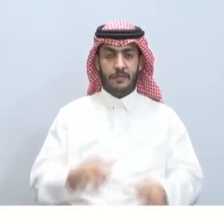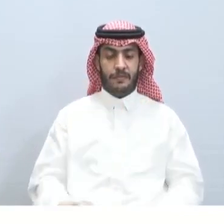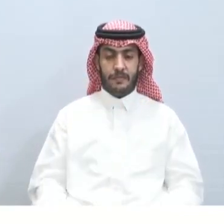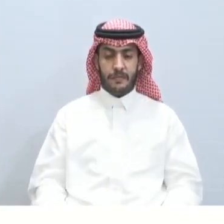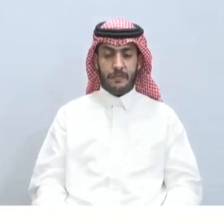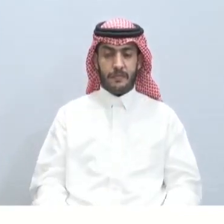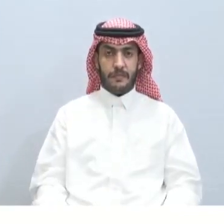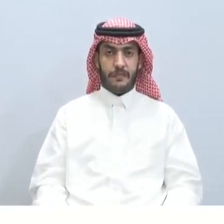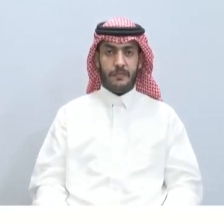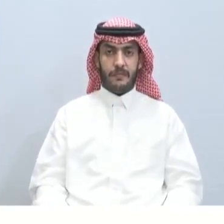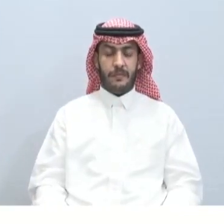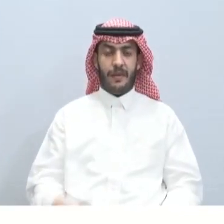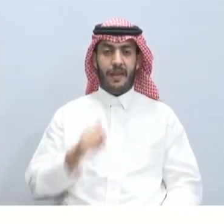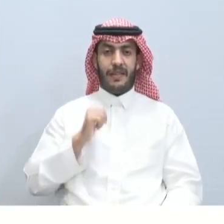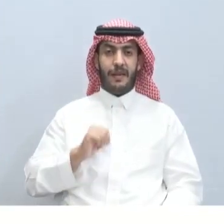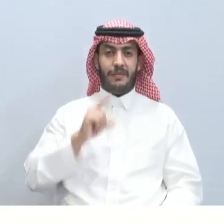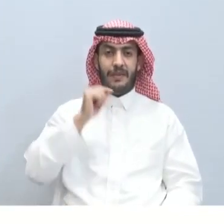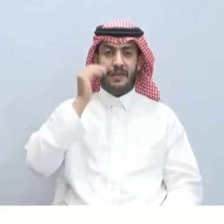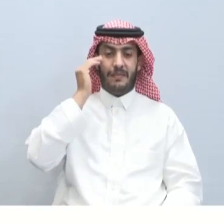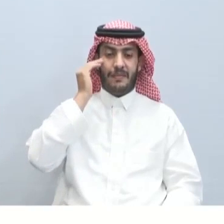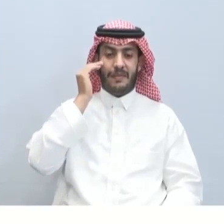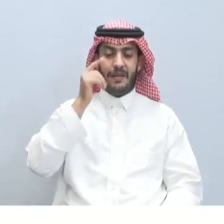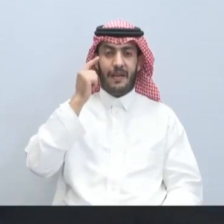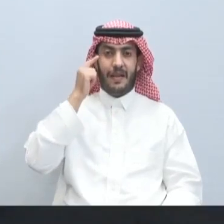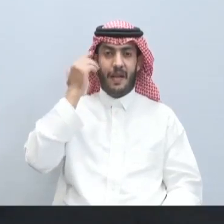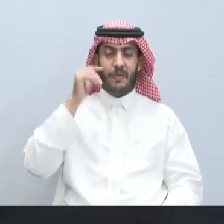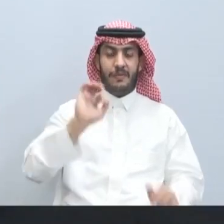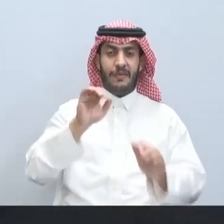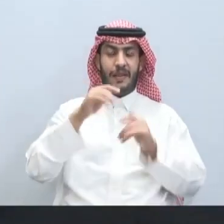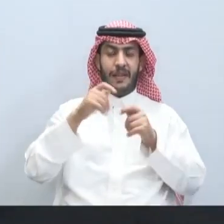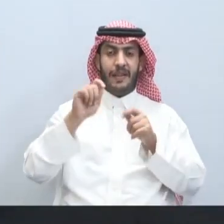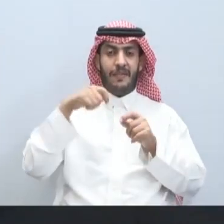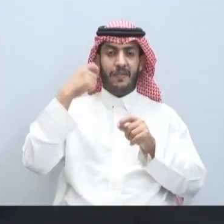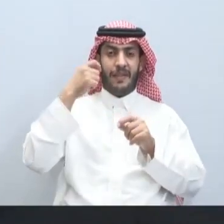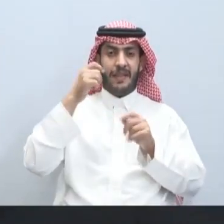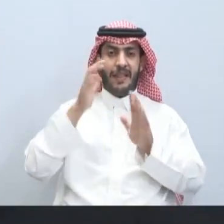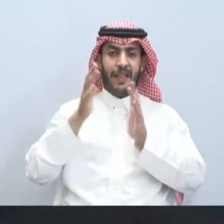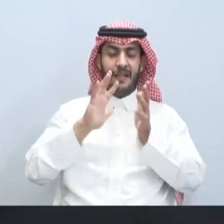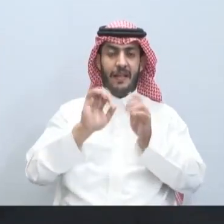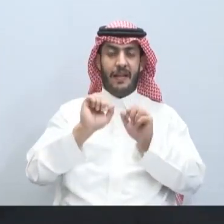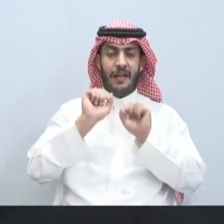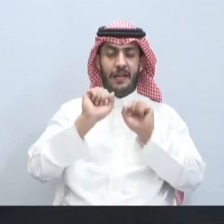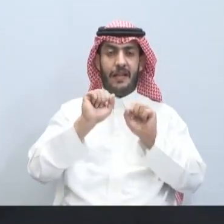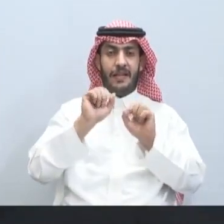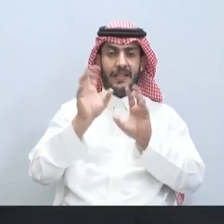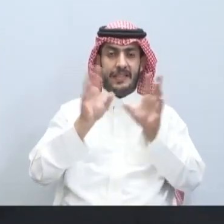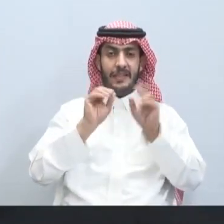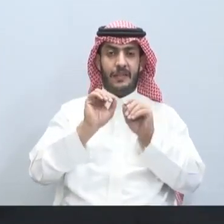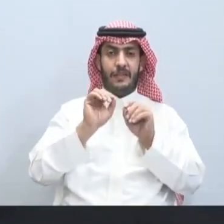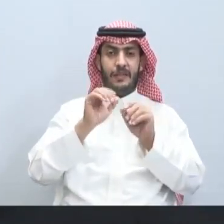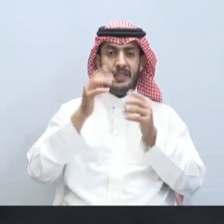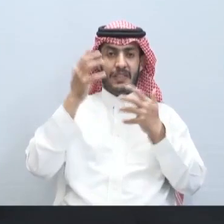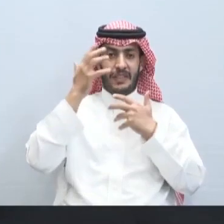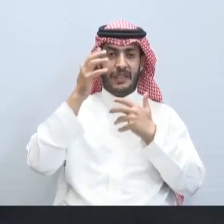ذكرنا في لو تذكر عزيزي الطالب في الدرس السابق تناولنا سيناريو تسويقي لش تتعلق في تقديم الشامبو